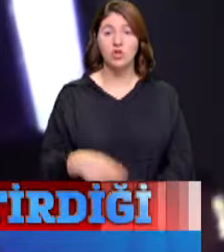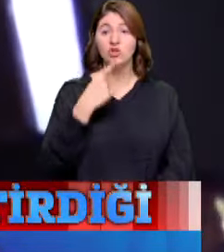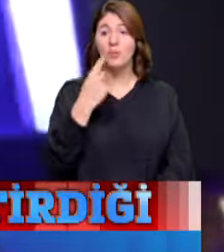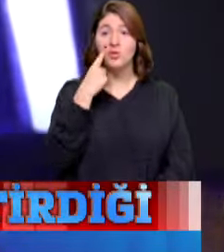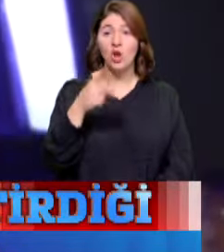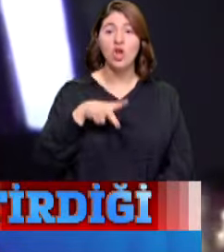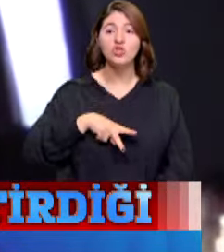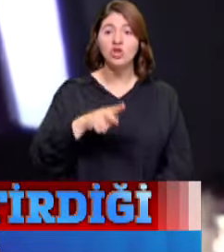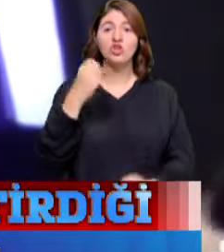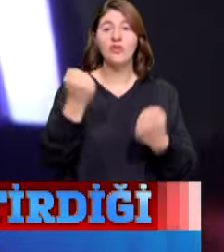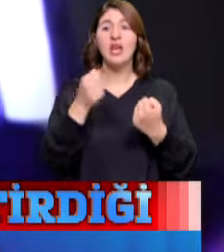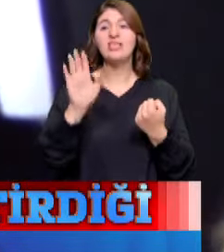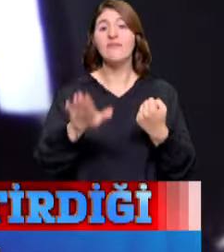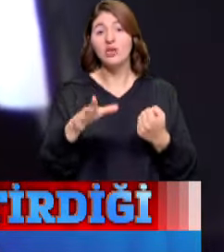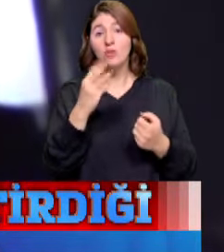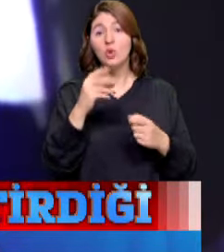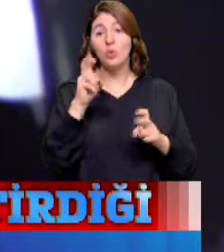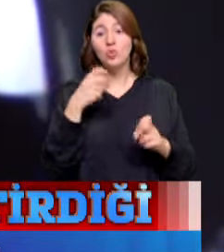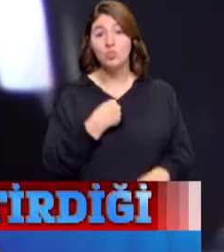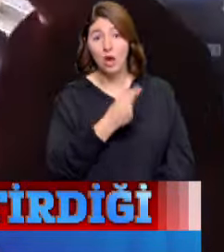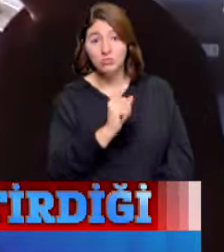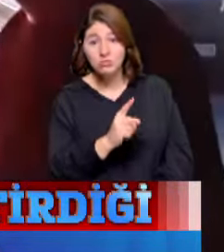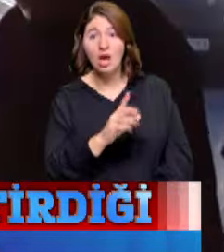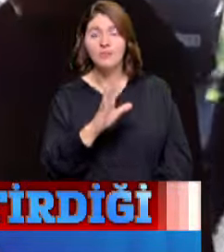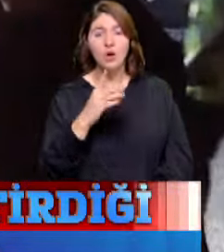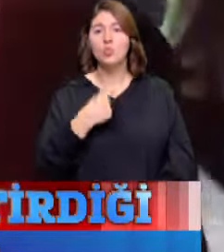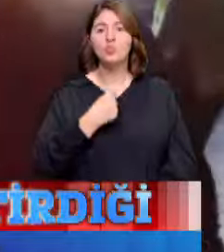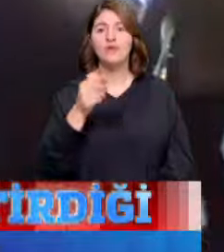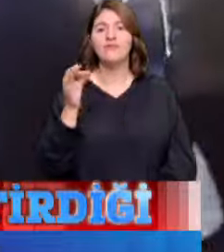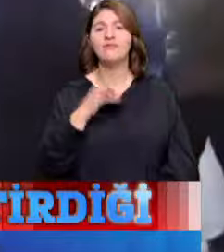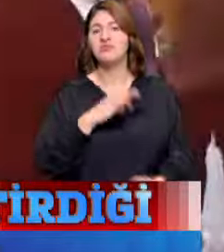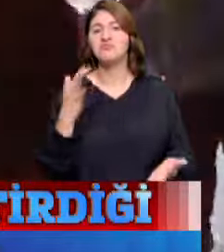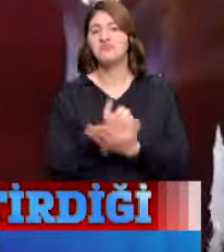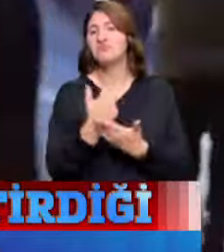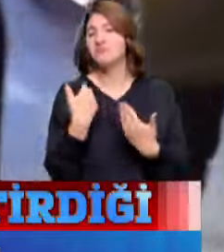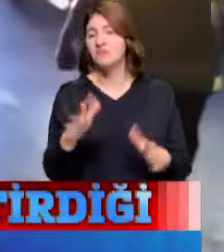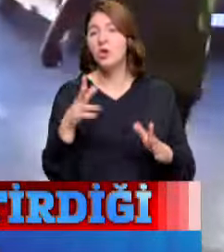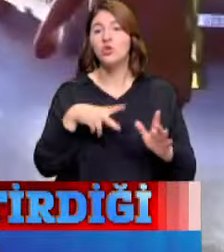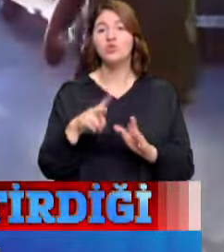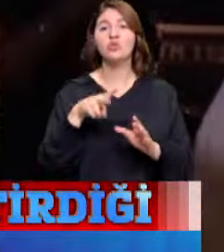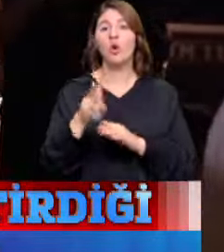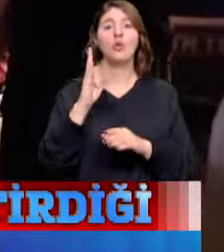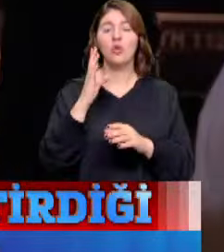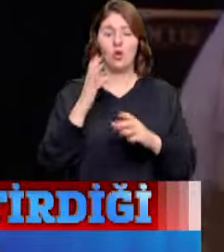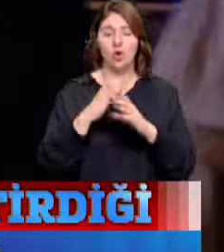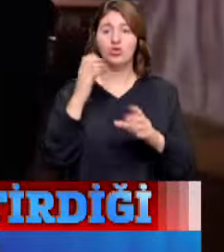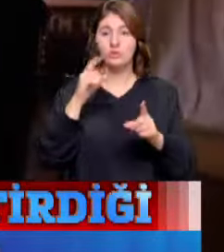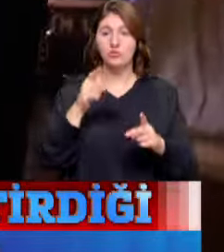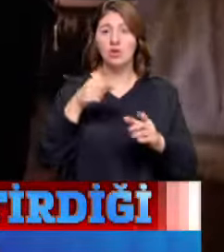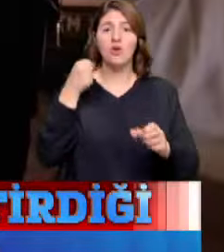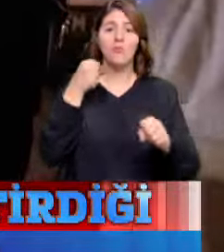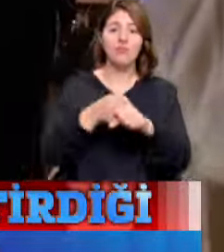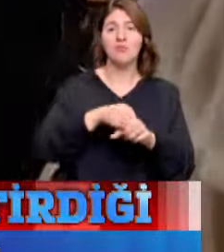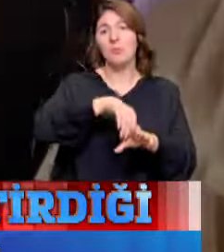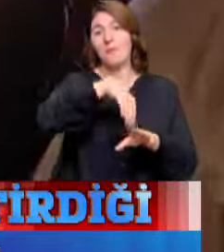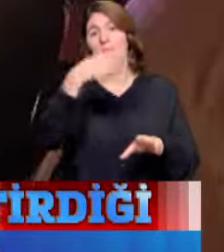İddiaya göre yolcular şoförü yavaş gitmesi konusunda uyardı. Ama uyarılar fayda etmedi. Yolcu otobüsü yayaya çarpıp yan yattı. Bir